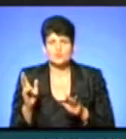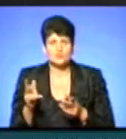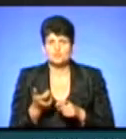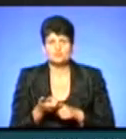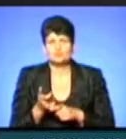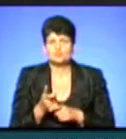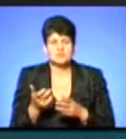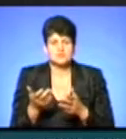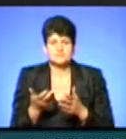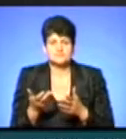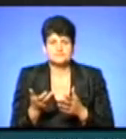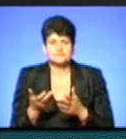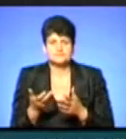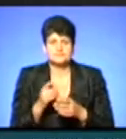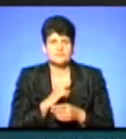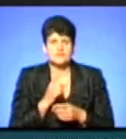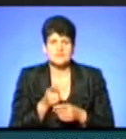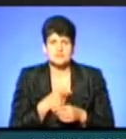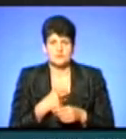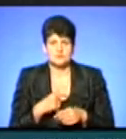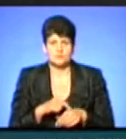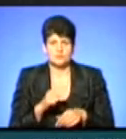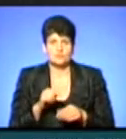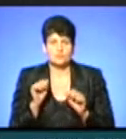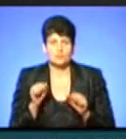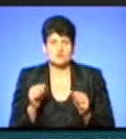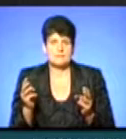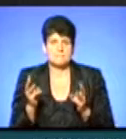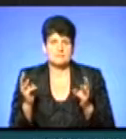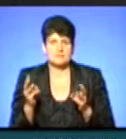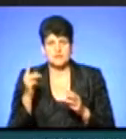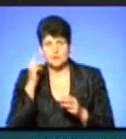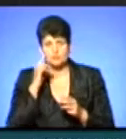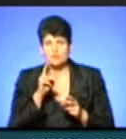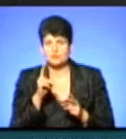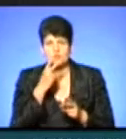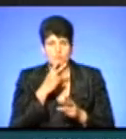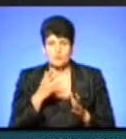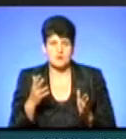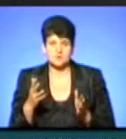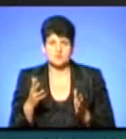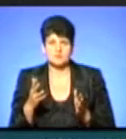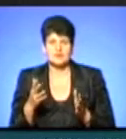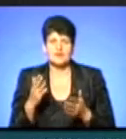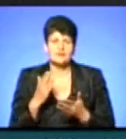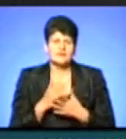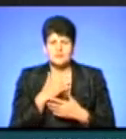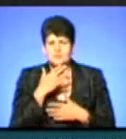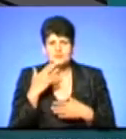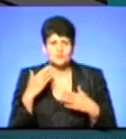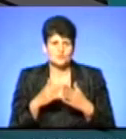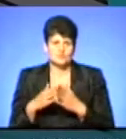такий сильно себе почуває, то може вже підпалити і думає, що його ніхто не побачить. Хоча є море сусідів,